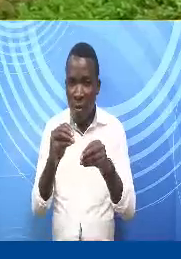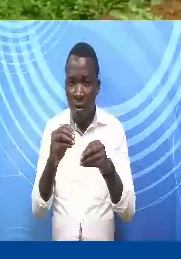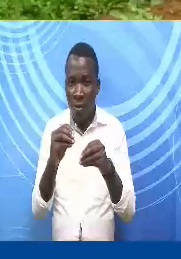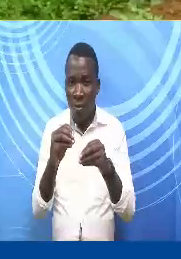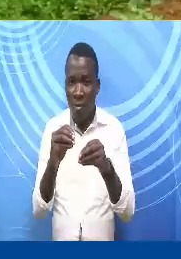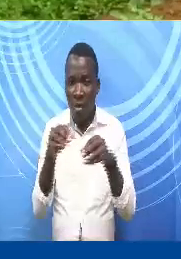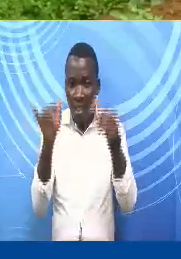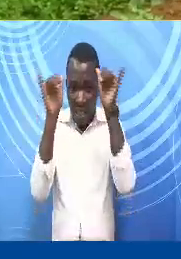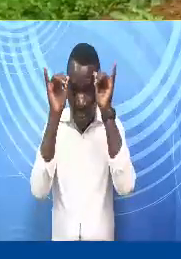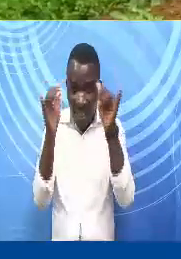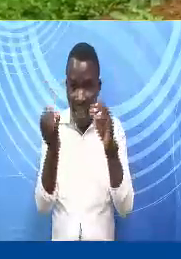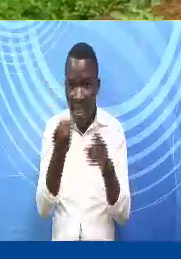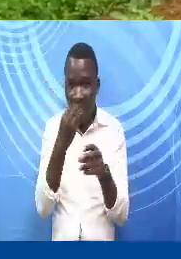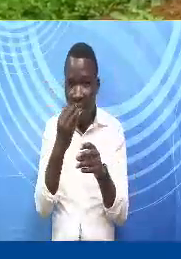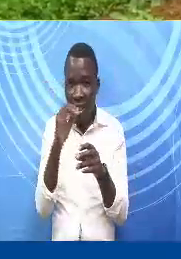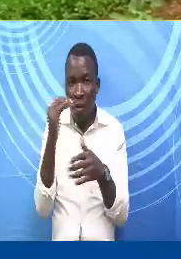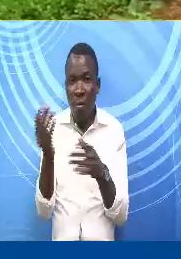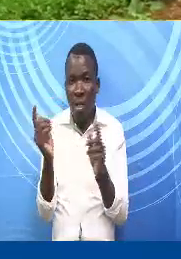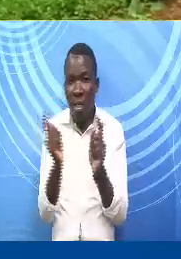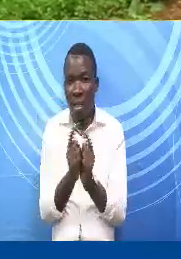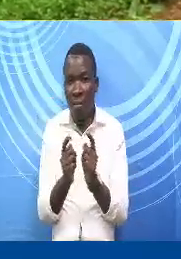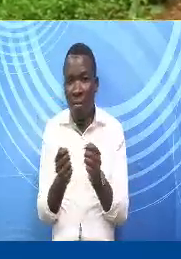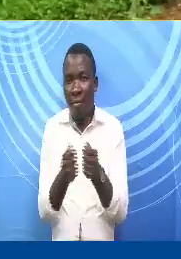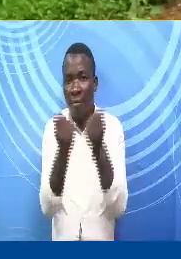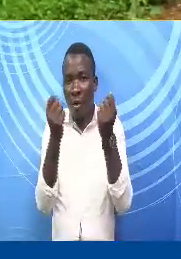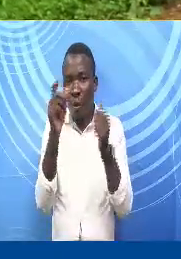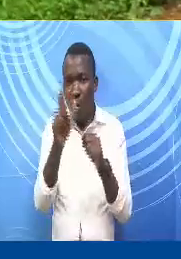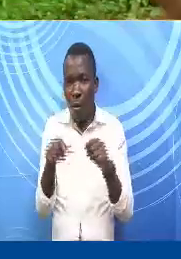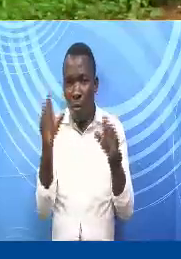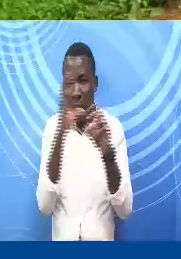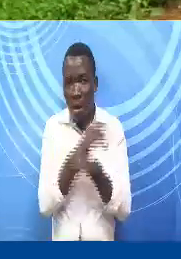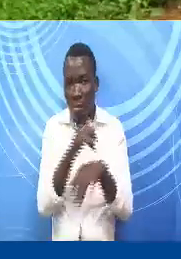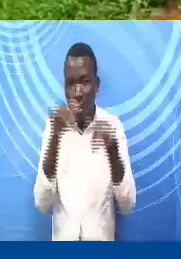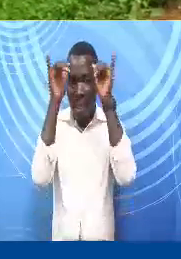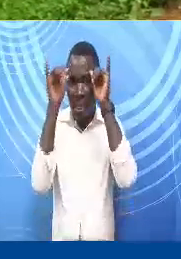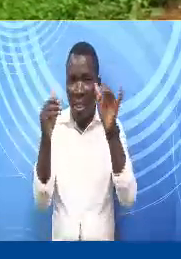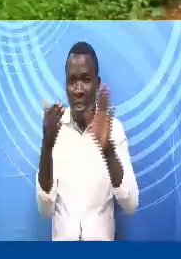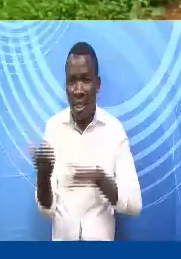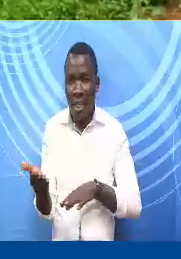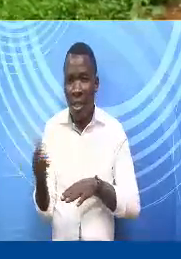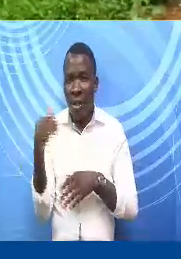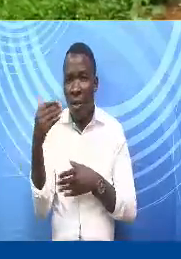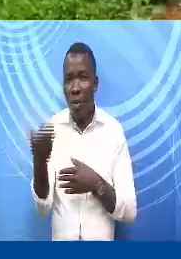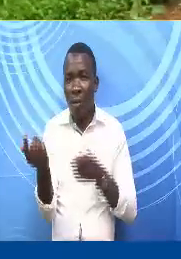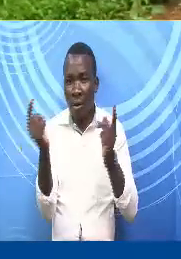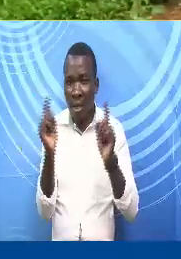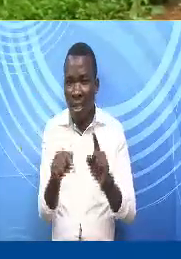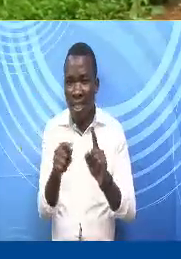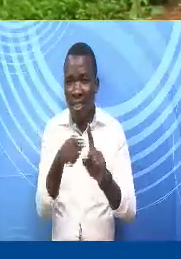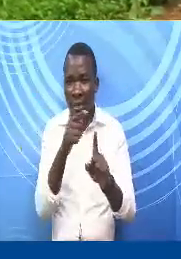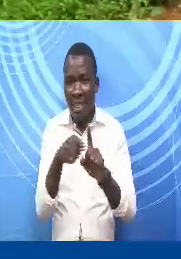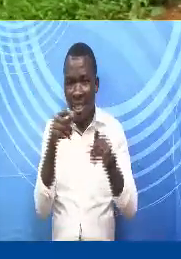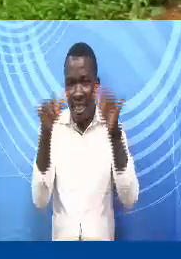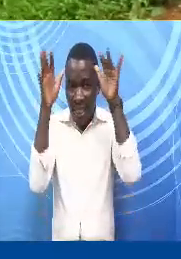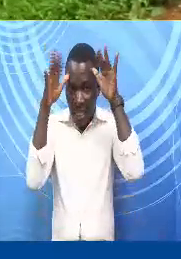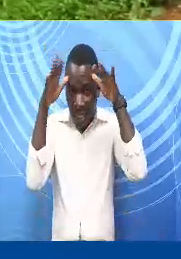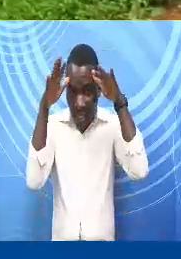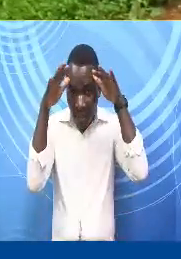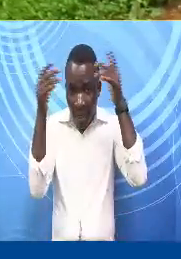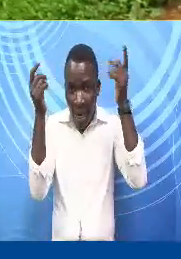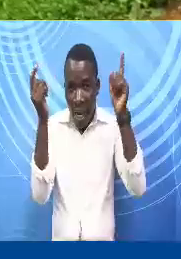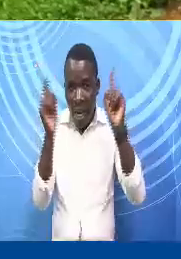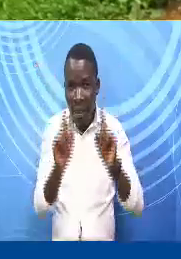ingaruka birababaje umuntu wabuze inka igapfa byari nadimba bakaza bakica n'imbwa nyuma agarutse ntabwo nawe uri